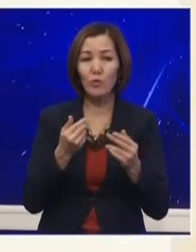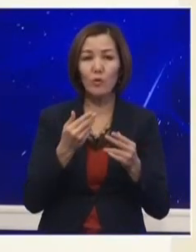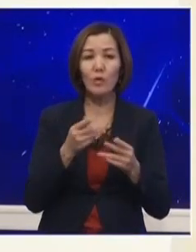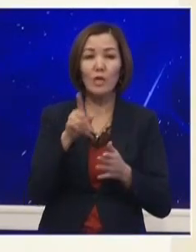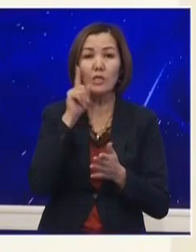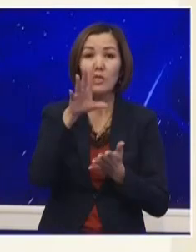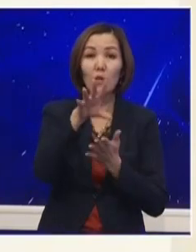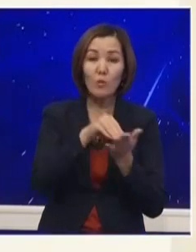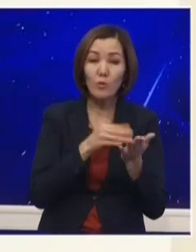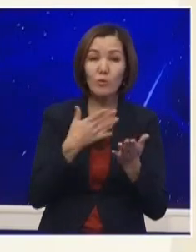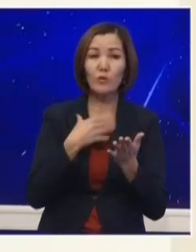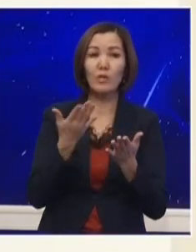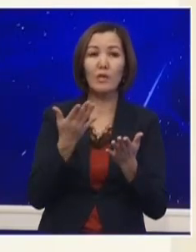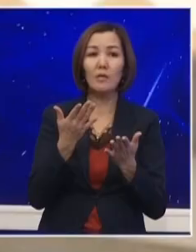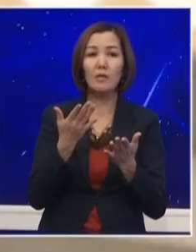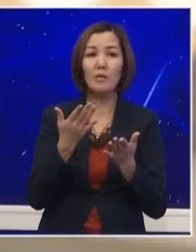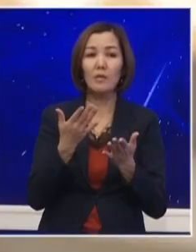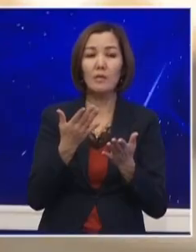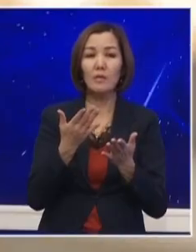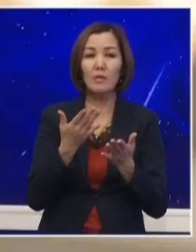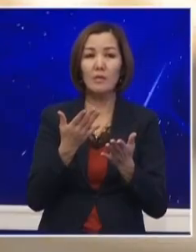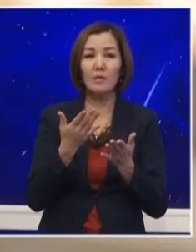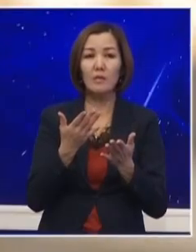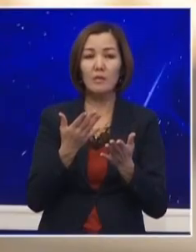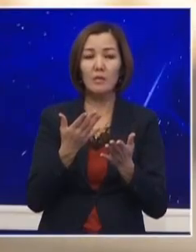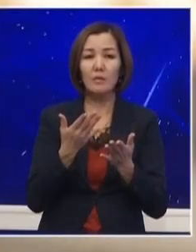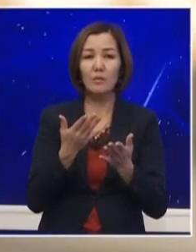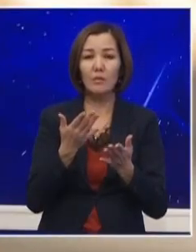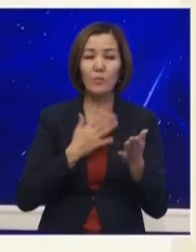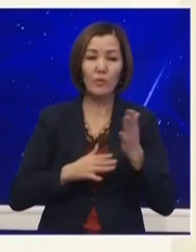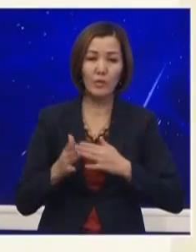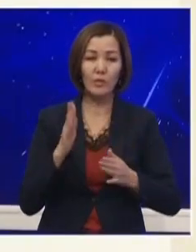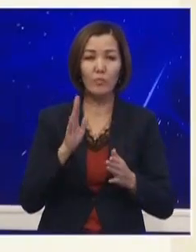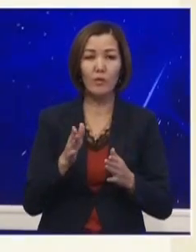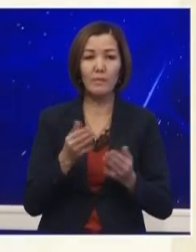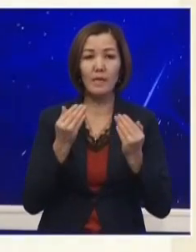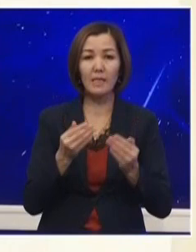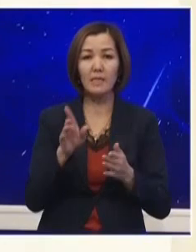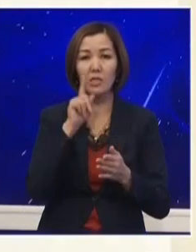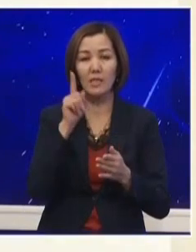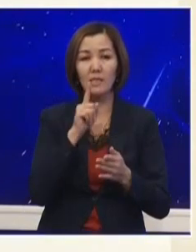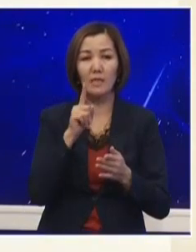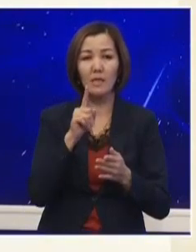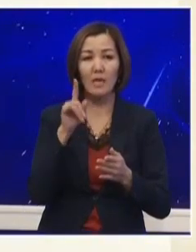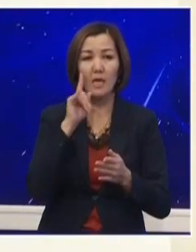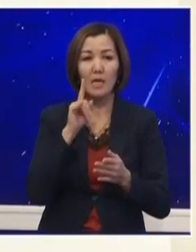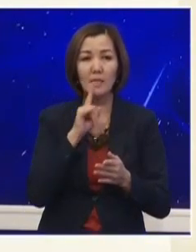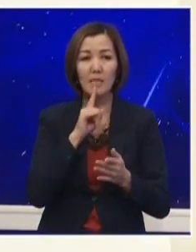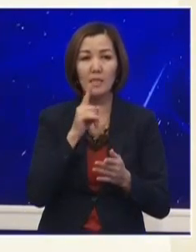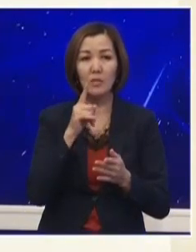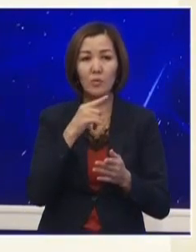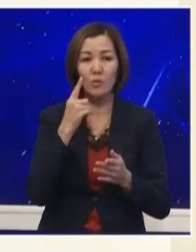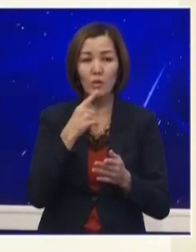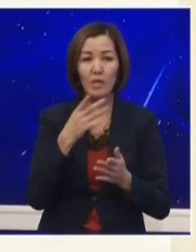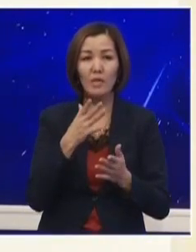тұтса, былай келгенде көмір тұтса, идеал тұтса, қуанар едік. Қазір балдар бар ғой, қазақша сөйлегенге намыстанып қалады.